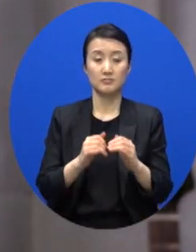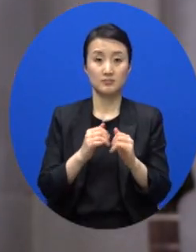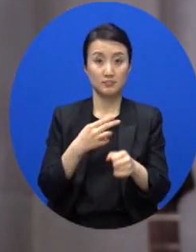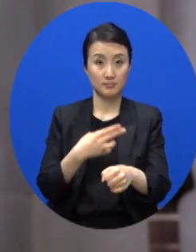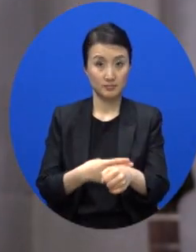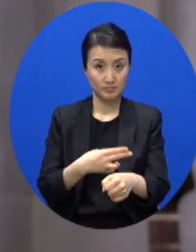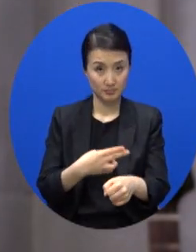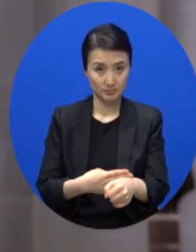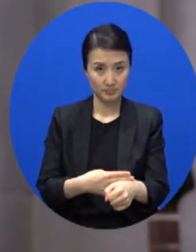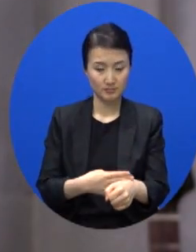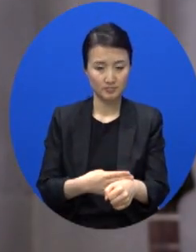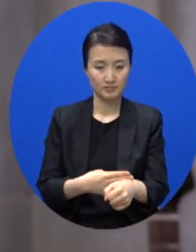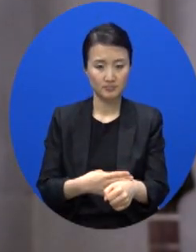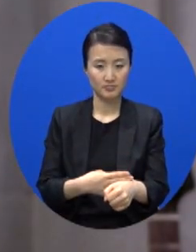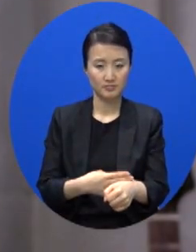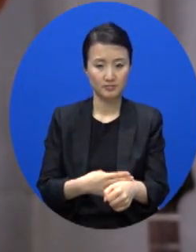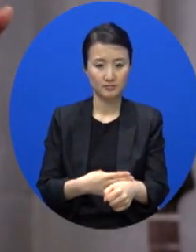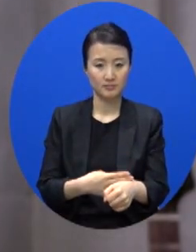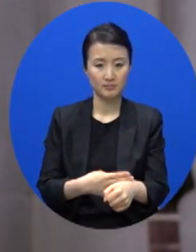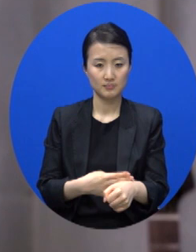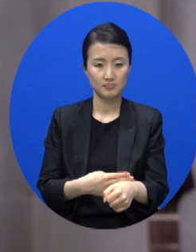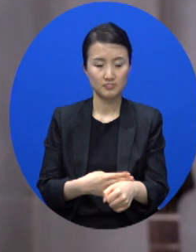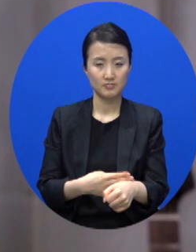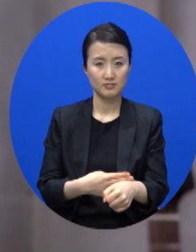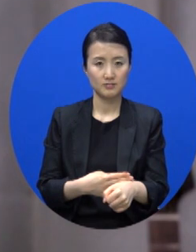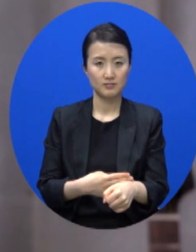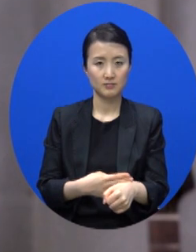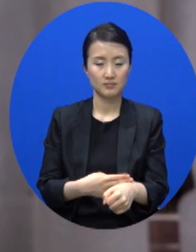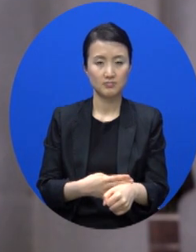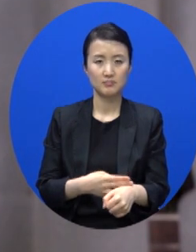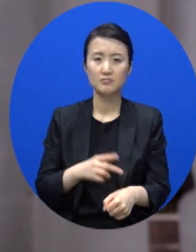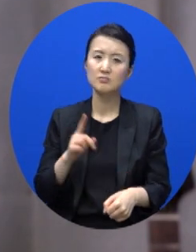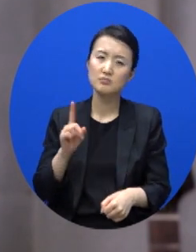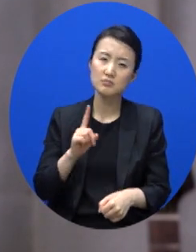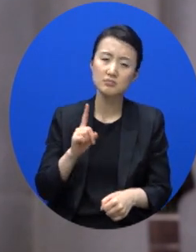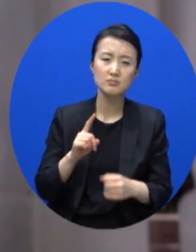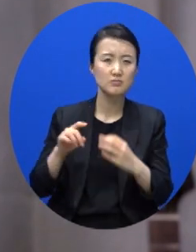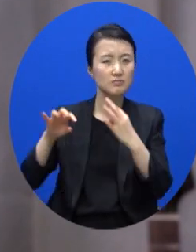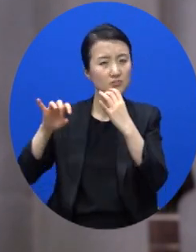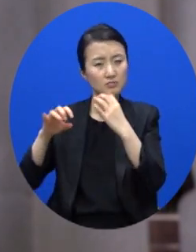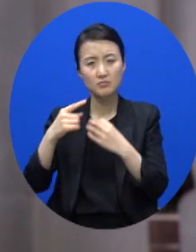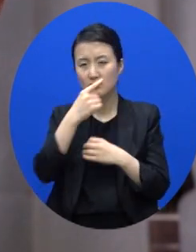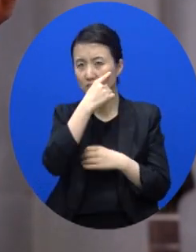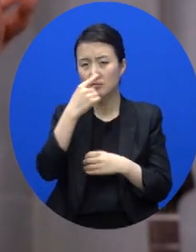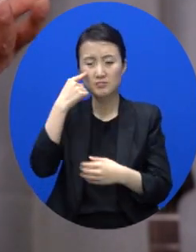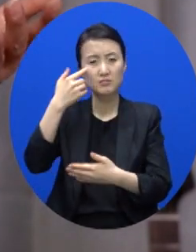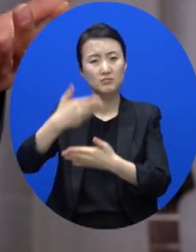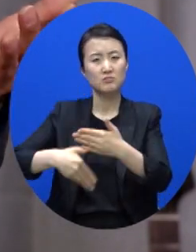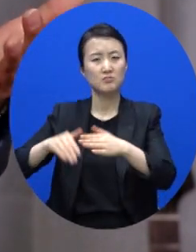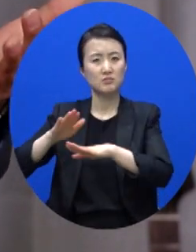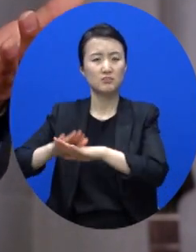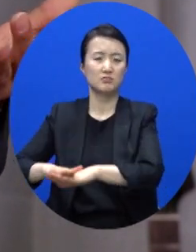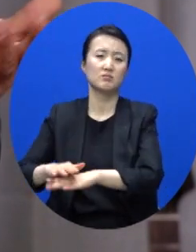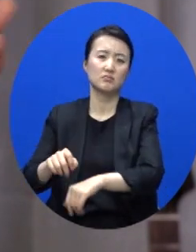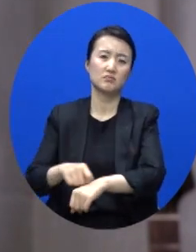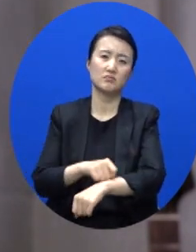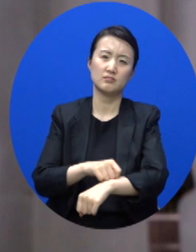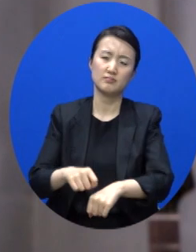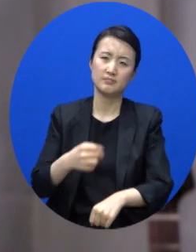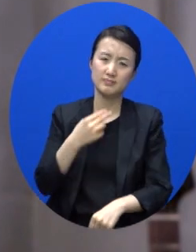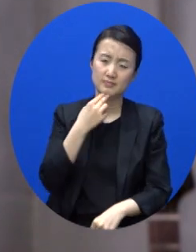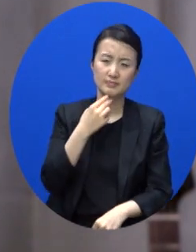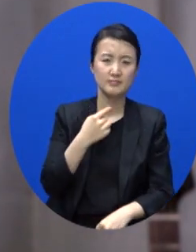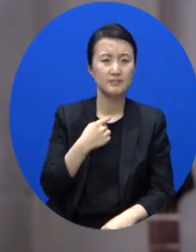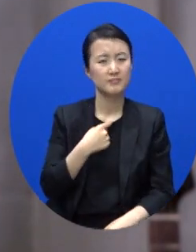선생님께서 어떤 음반을 남겨놓은 것도 잘 없으시고 흔적을 남겨놓은 게 별로 없으셔서